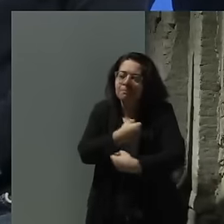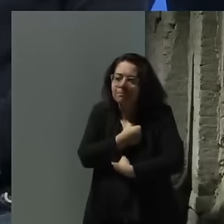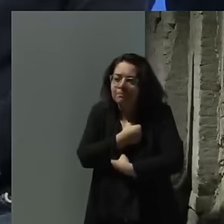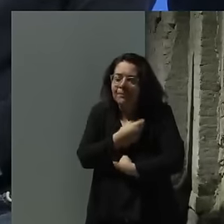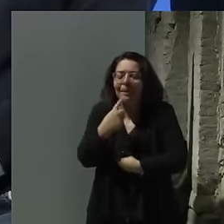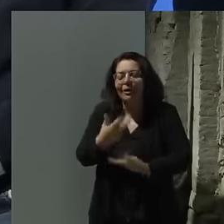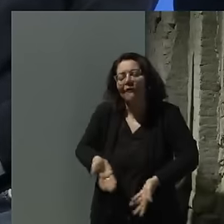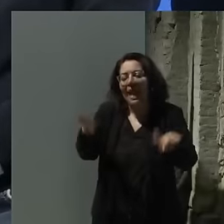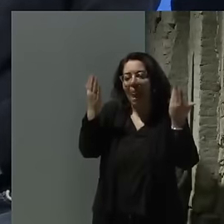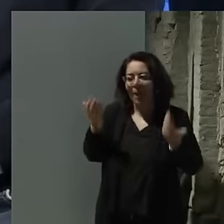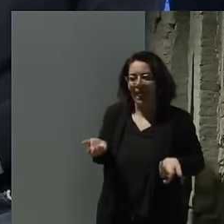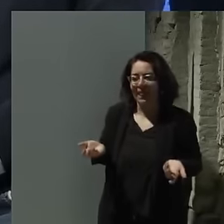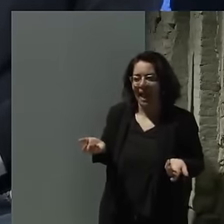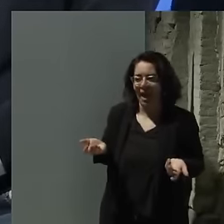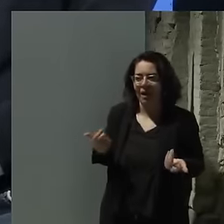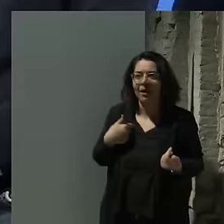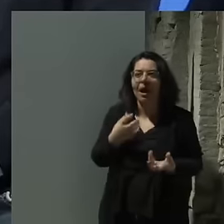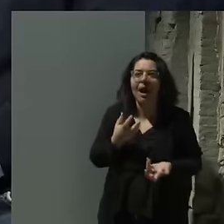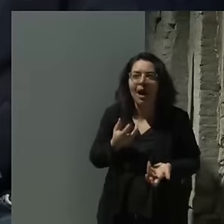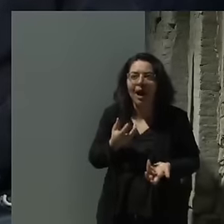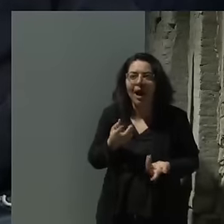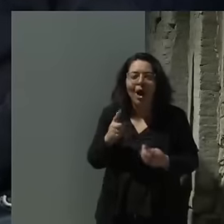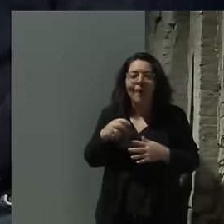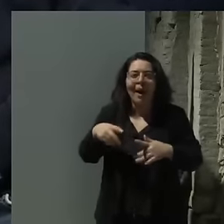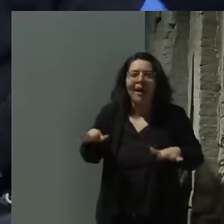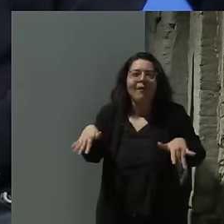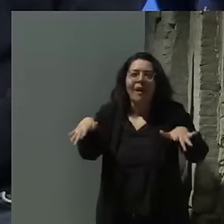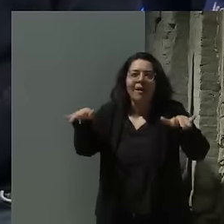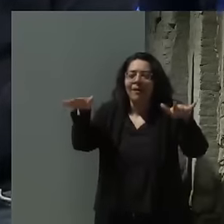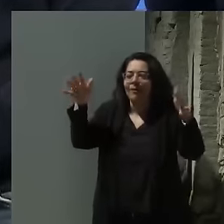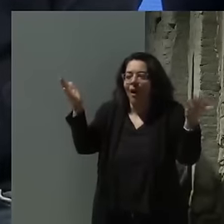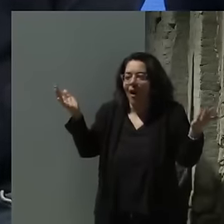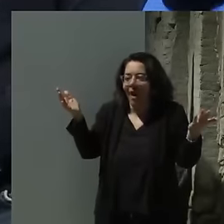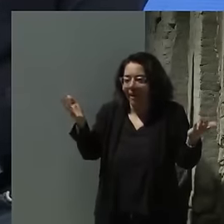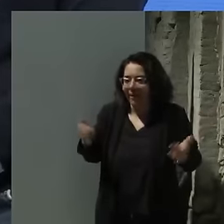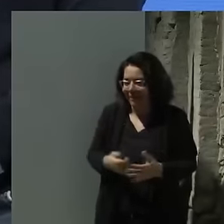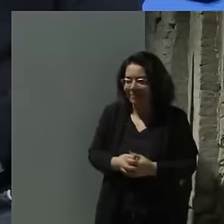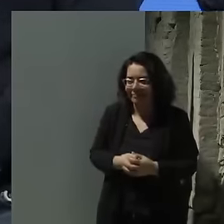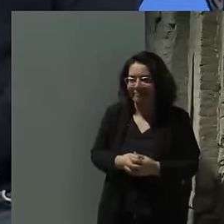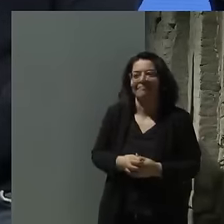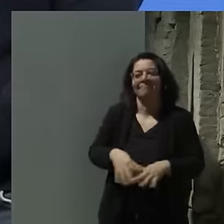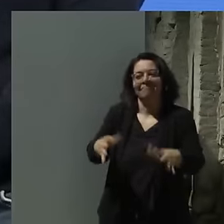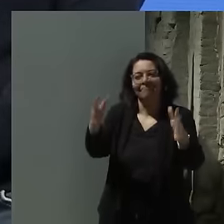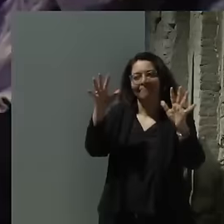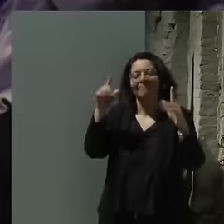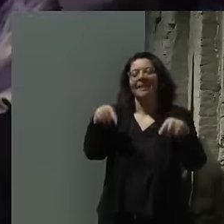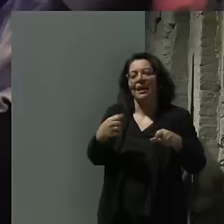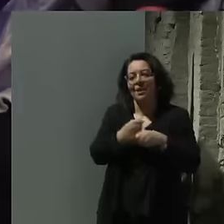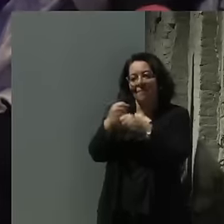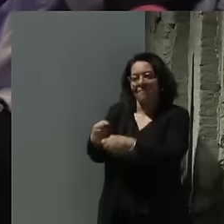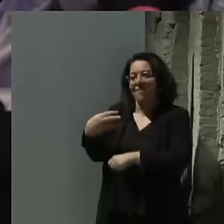sono rimasto sulla nuvoletta, come si dice. Allora adesso do la parola a Matteo.